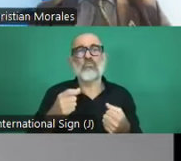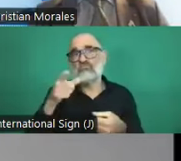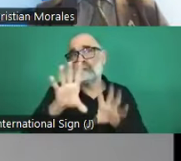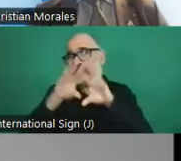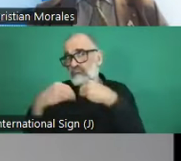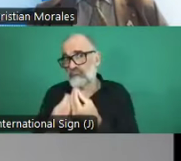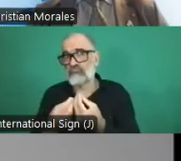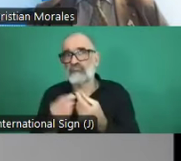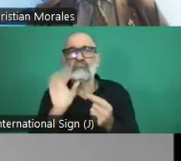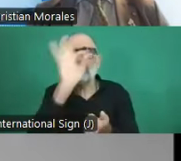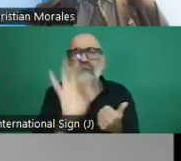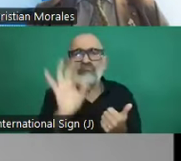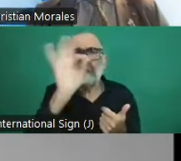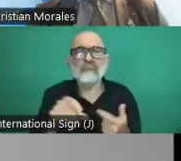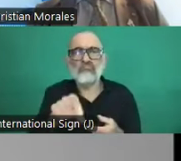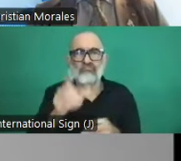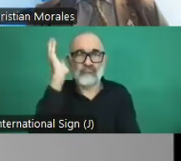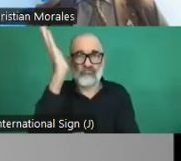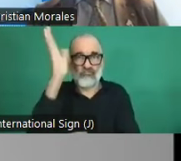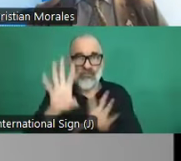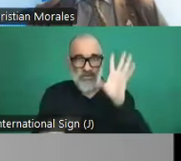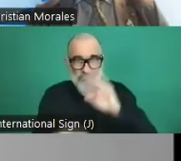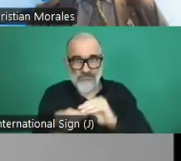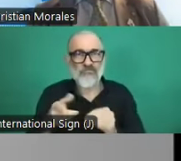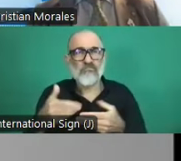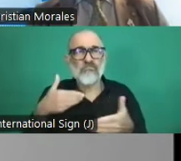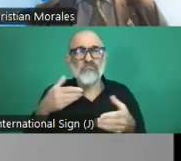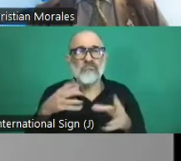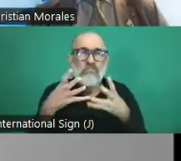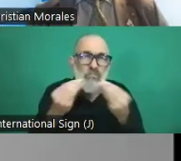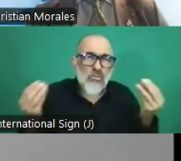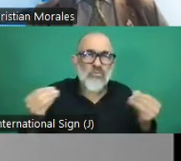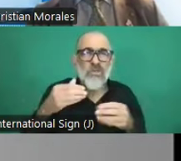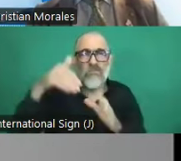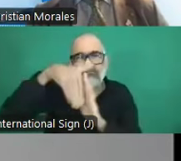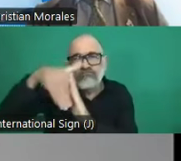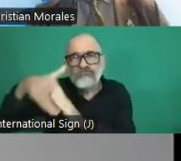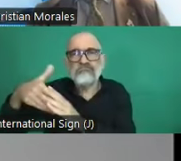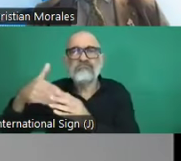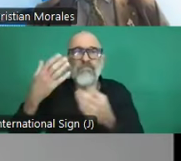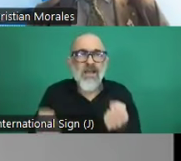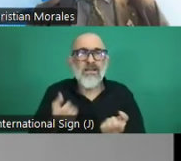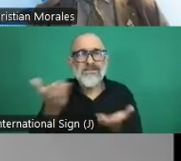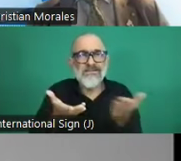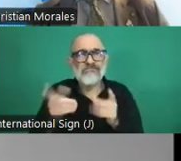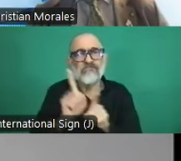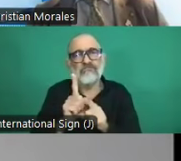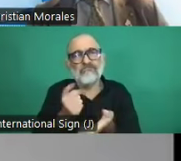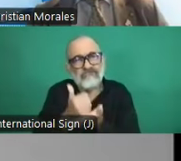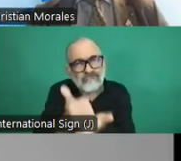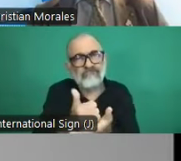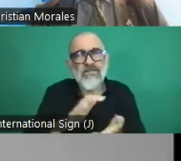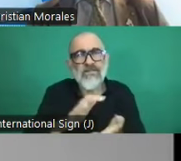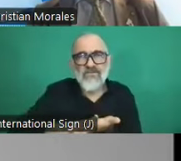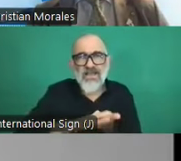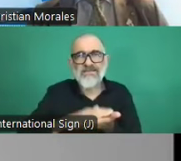met en avançar e relief. fortalecer cada Et tout vez cela est mais la um base pour que sistema nous que quer puissions ser faire des pas universal en e avant integral, avant de atendendo renforcer un a todas as système